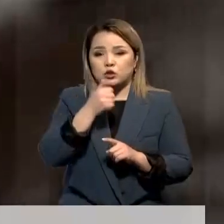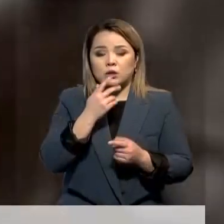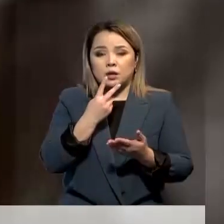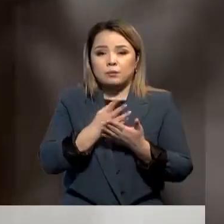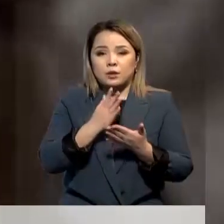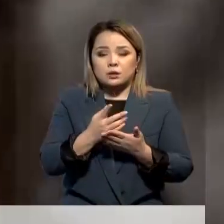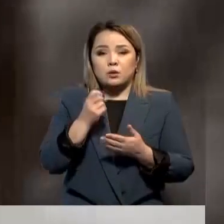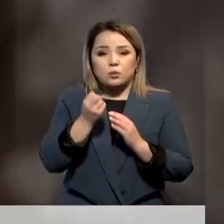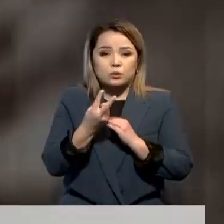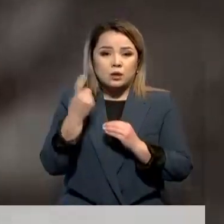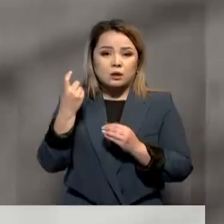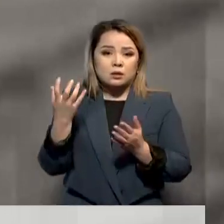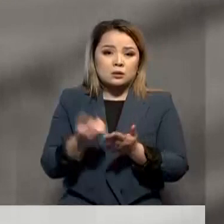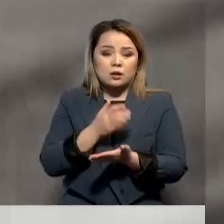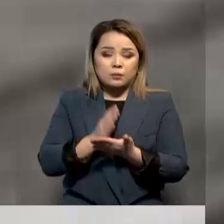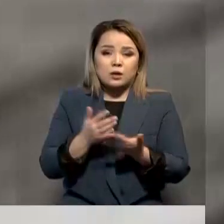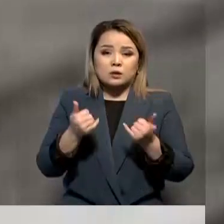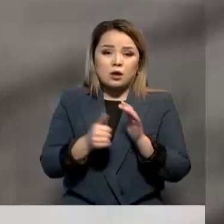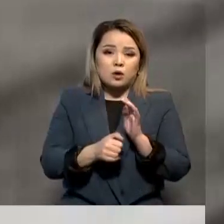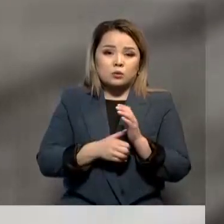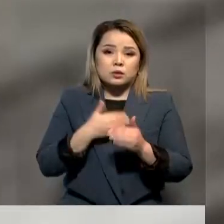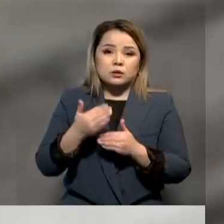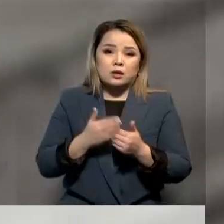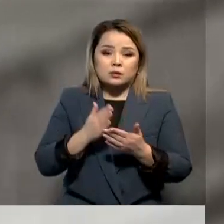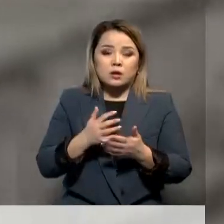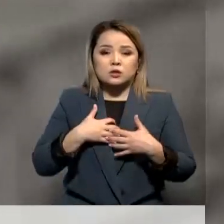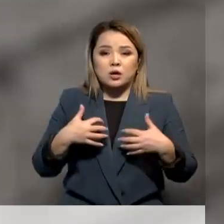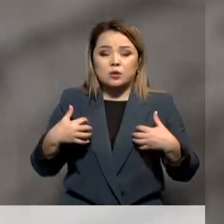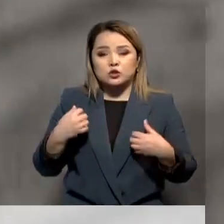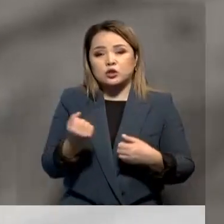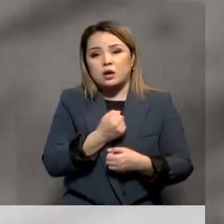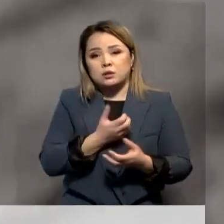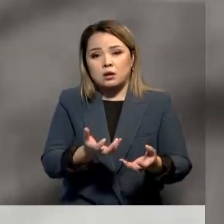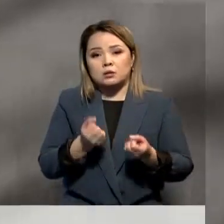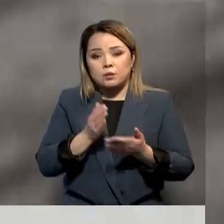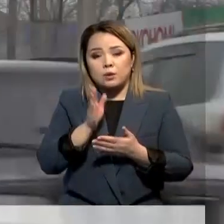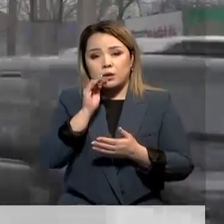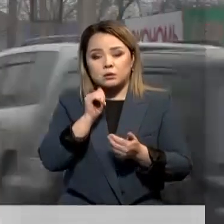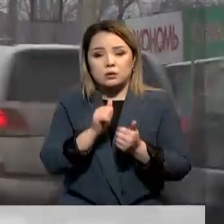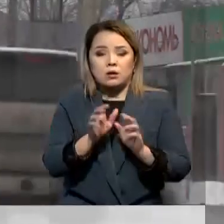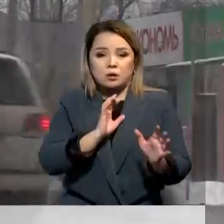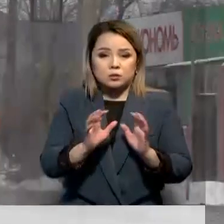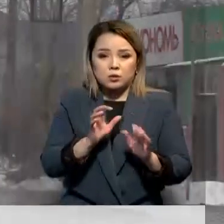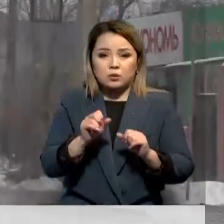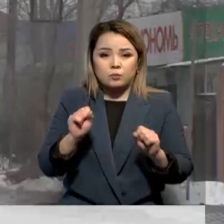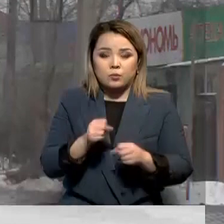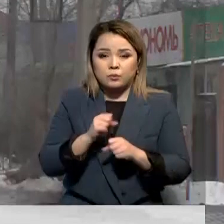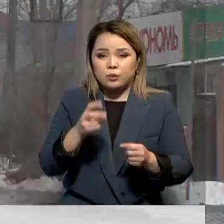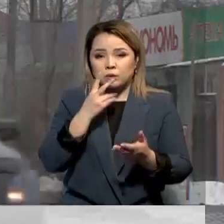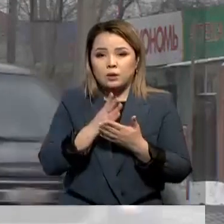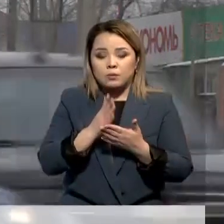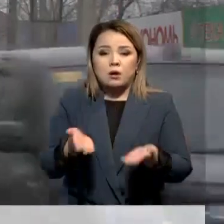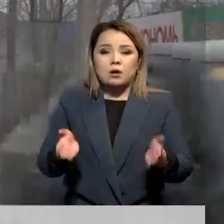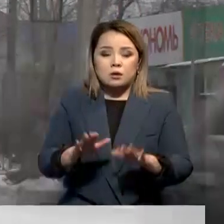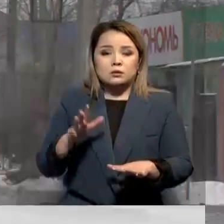иттің тек 12-сінің ғана иесі табылыпты. 600-ден аса бұралқыны жануар жанашырлар алып кеткен. Бірақ барлық итті асырауға олардың да мүмкіндігі жетпейді.